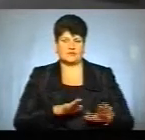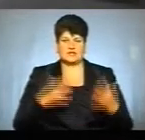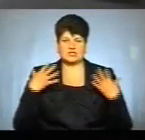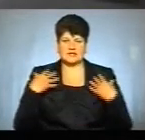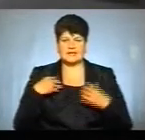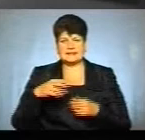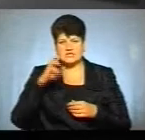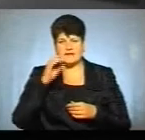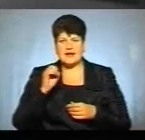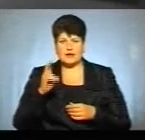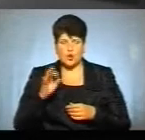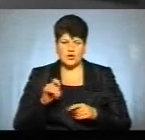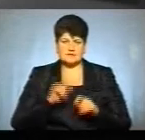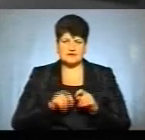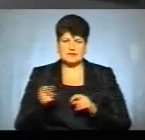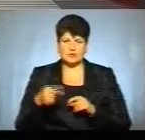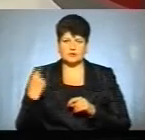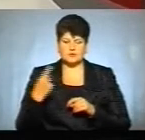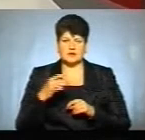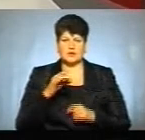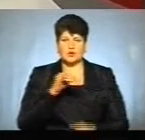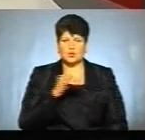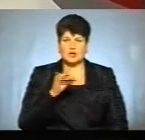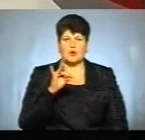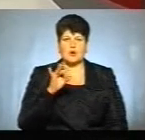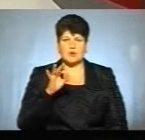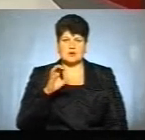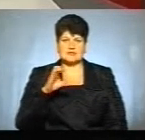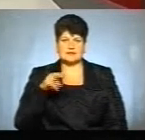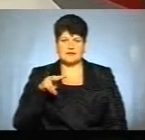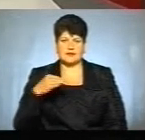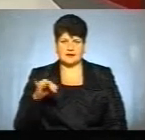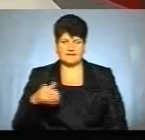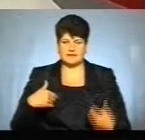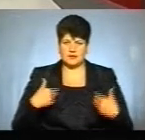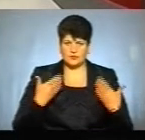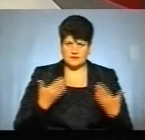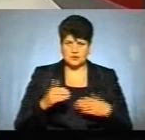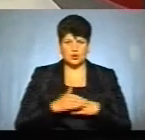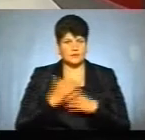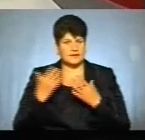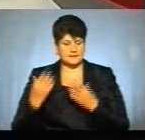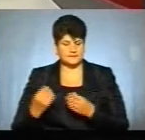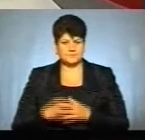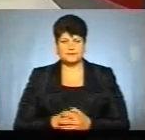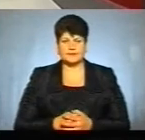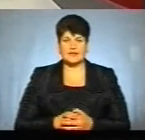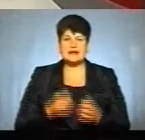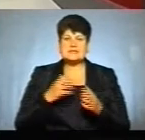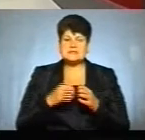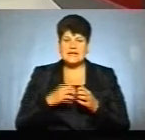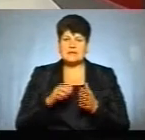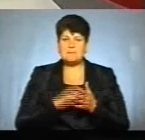Державної екологічної інспекції в Тернопільській області Юрій Рослий. Вітаю вас. Добрий день. Серед причин більшості пожеж